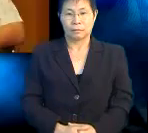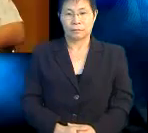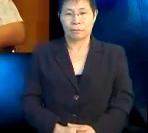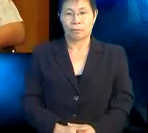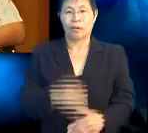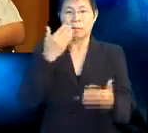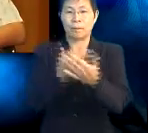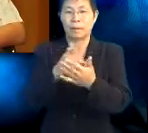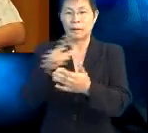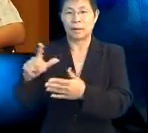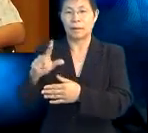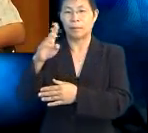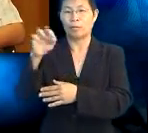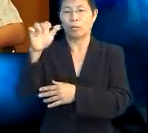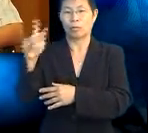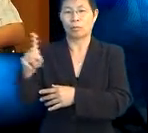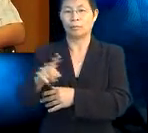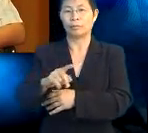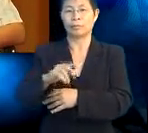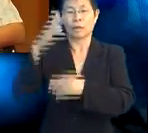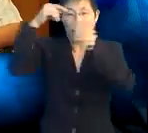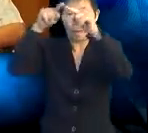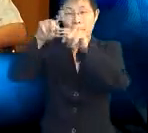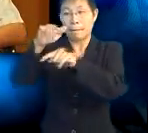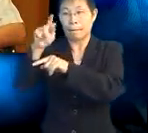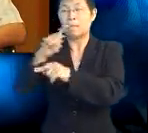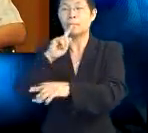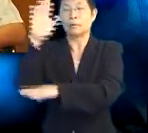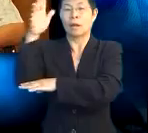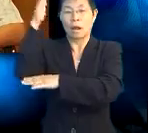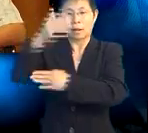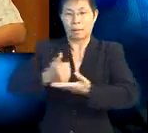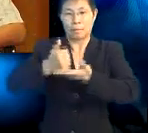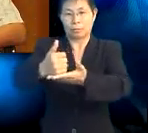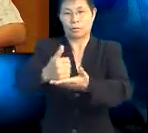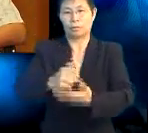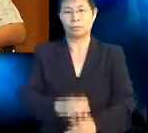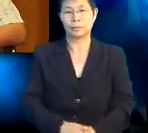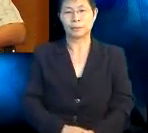Mainlah, Murad. Abang Mat berjanji, abang akan membantu kau, Murad.